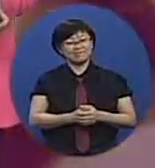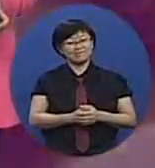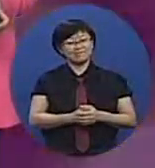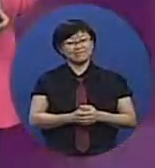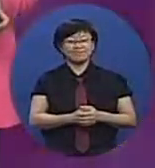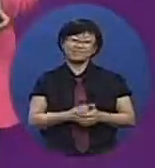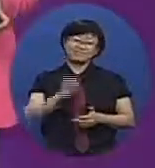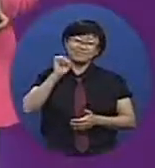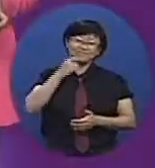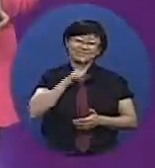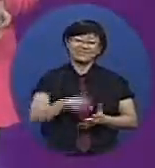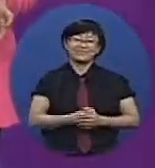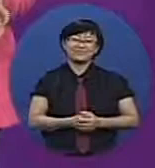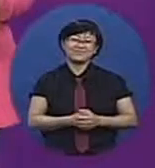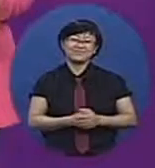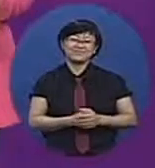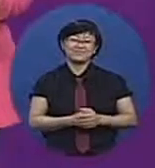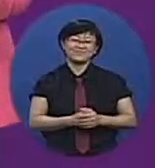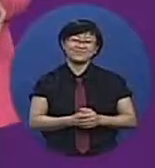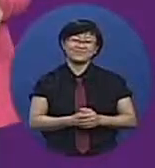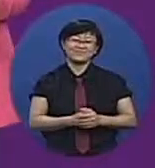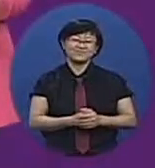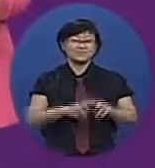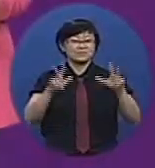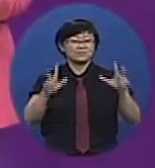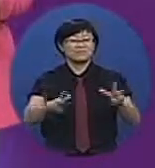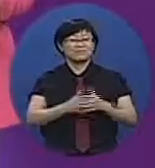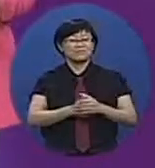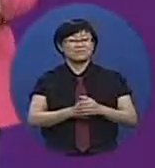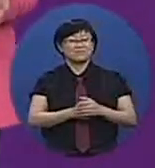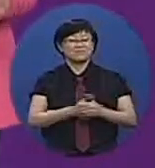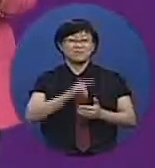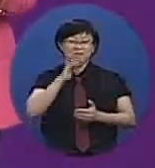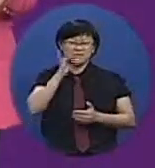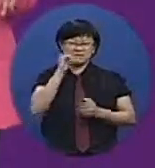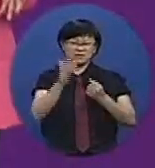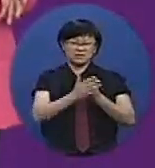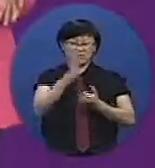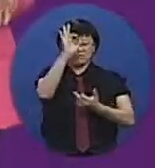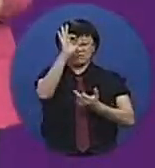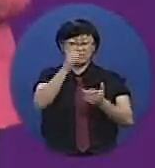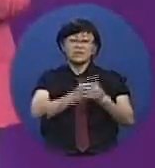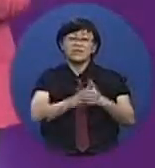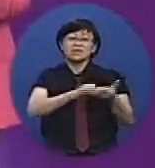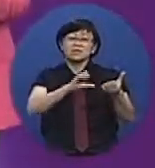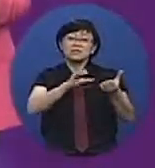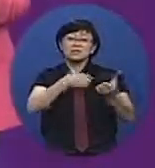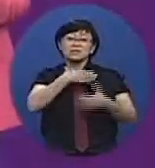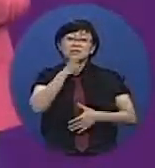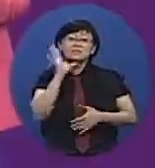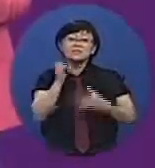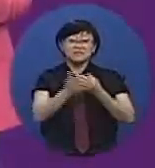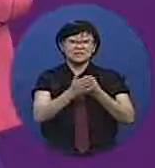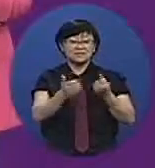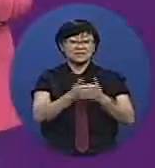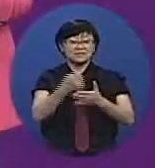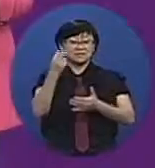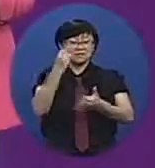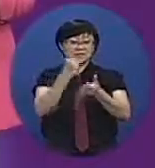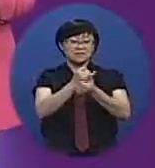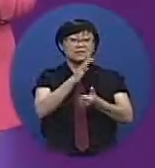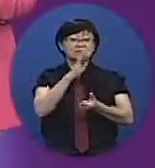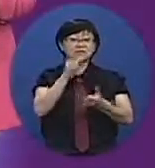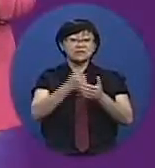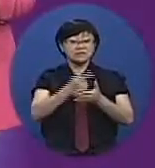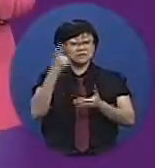뭐 어려워요. 아 그래도 지금도 예. 왜 황혼으로 이렇게 재혼하시는 분들 굉장히 많으신데.